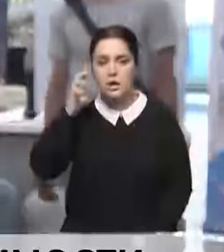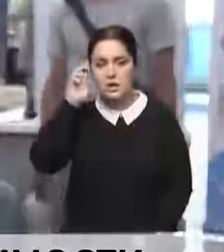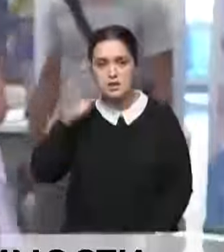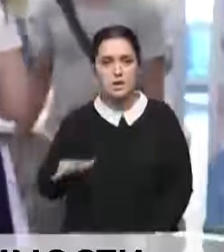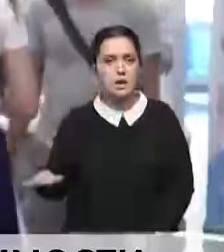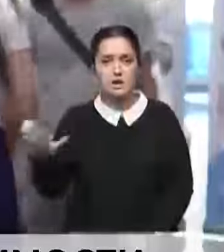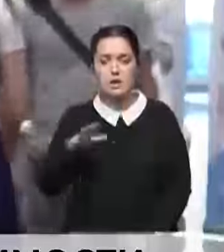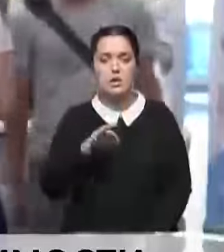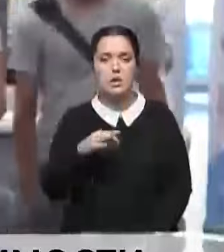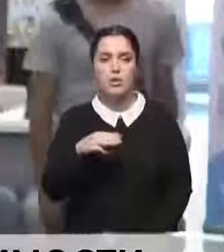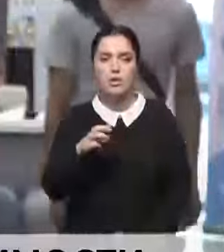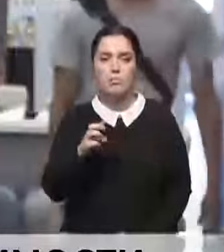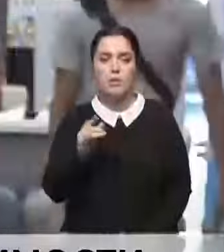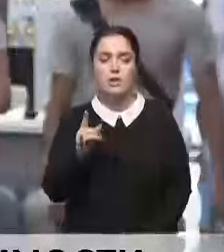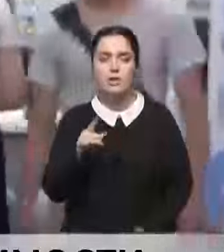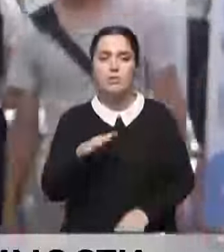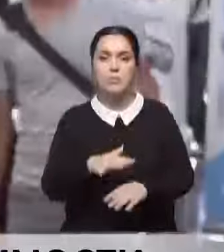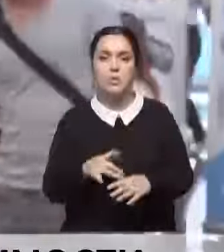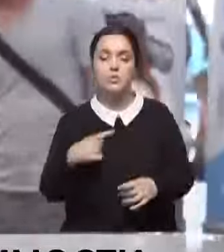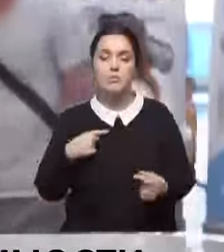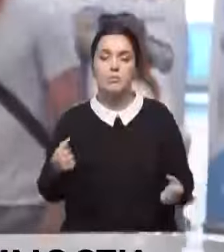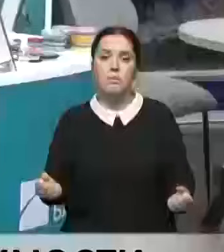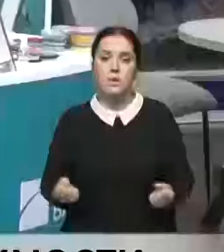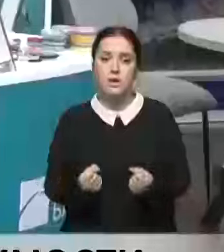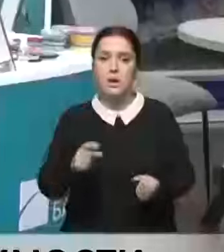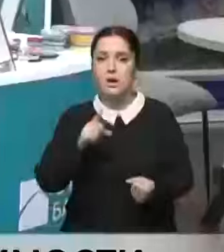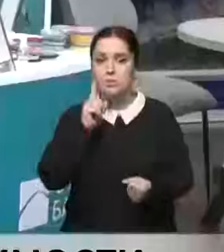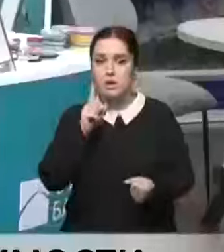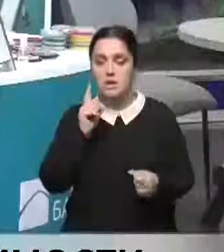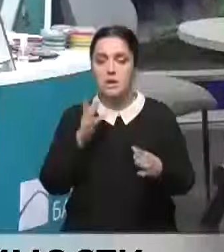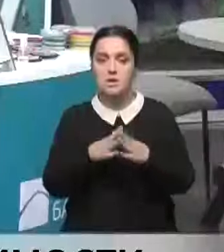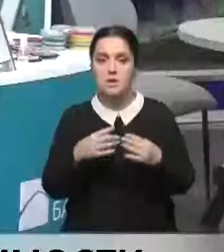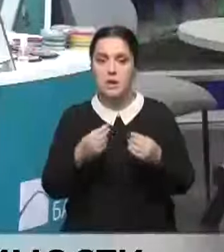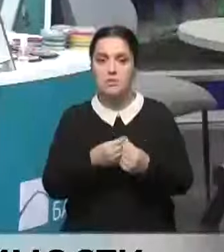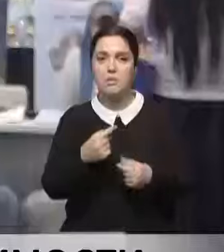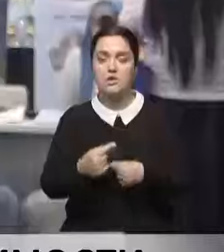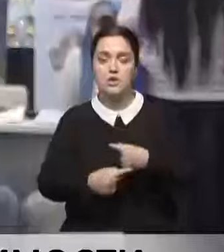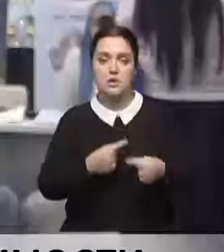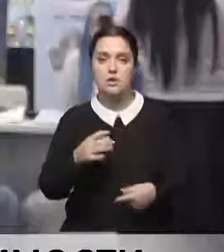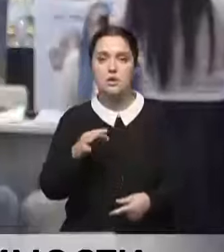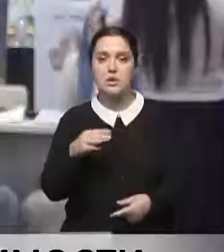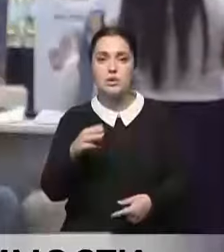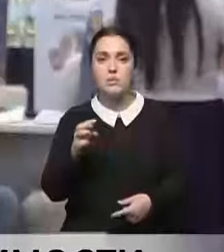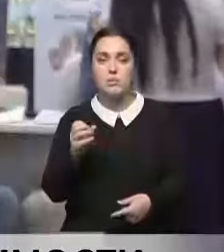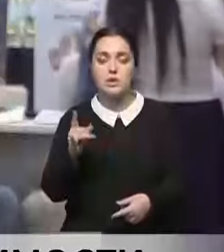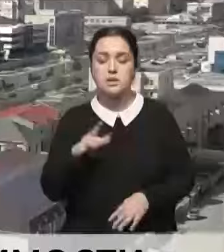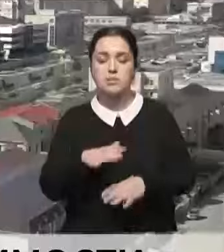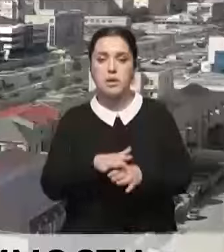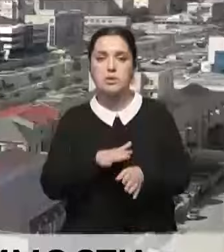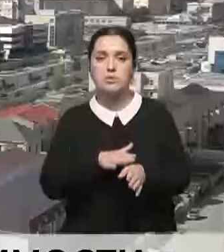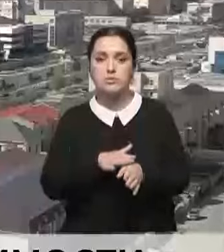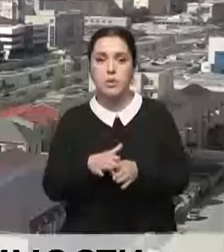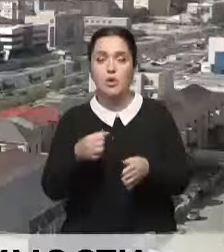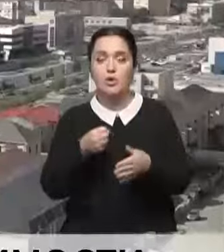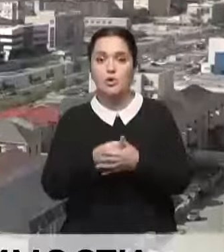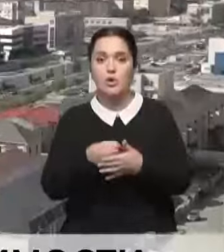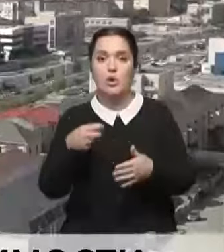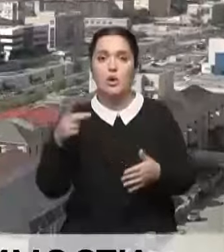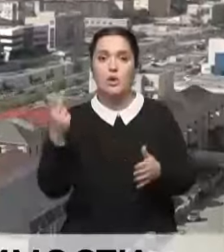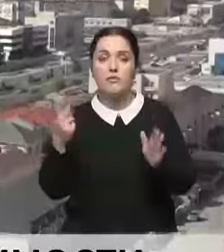Отбасы банк за то, что они поддерживают молодые семьи. Вот через Отбасы банк осуществили свою мечту. До